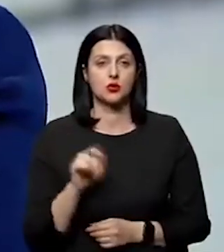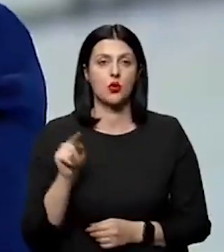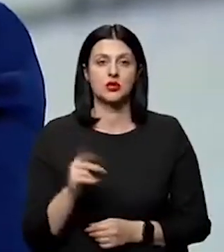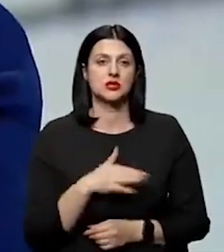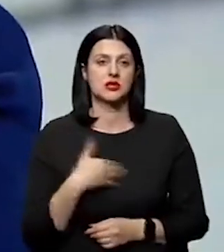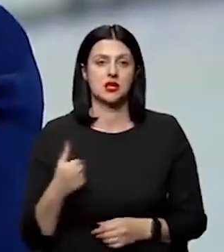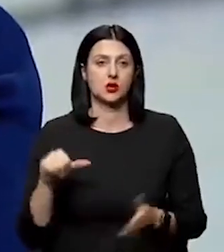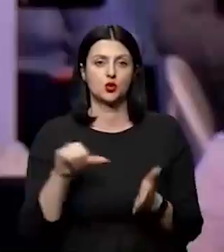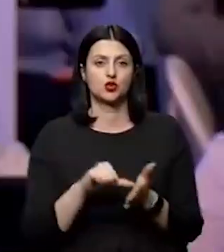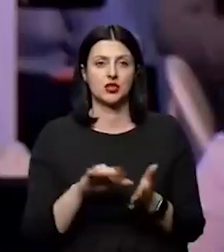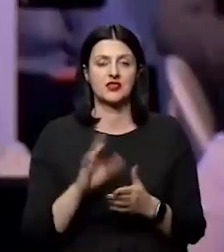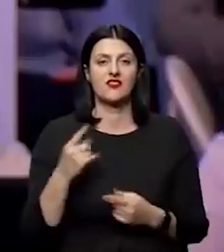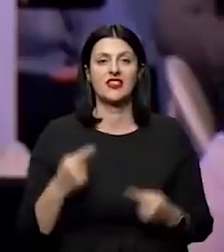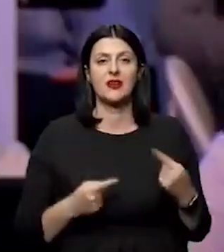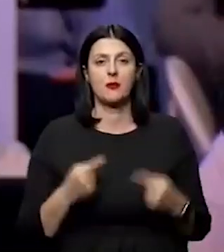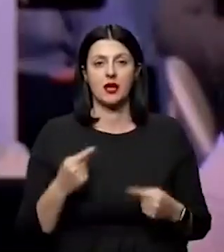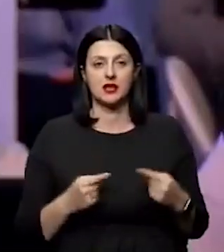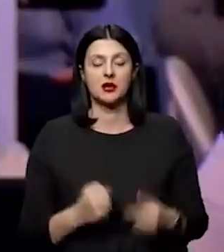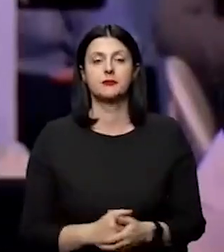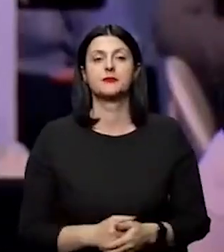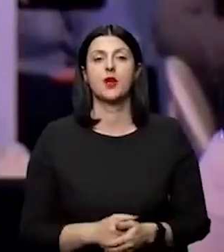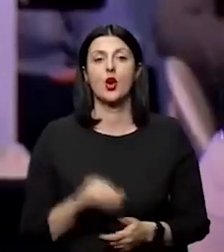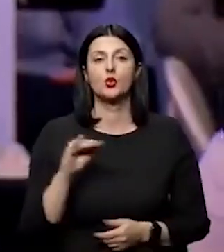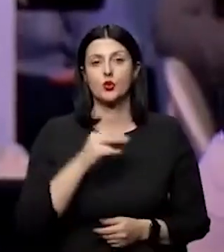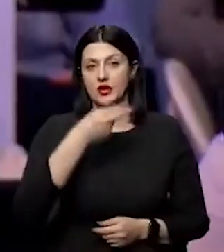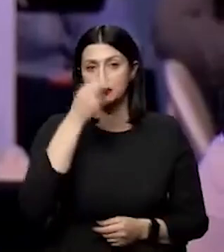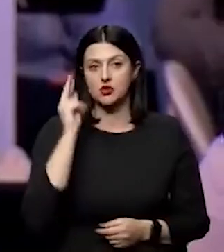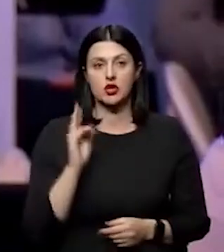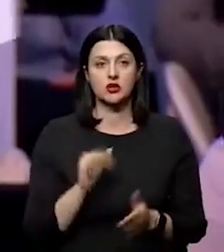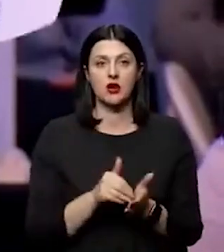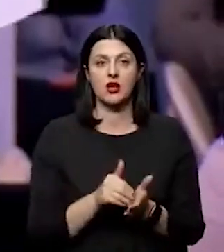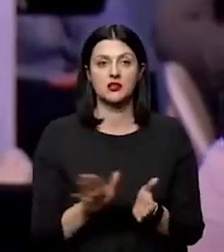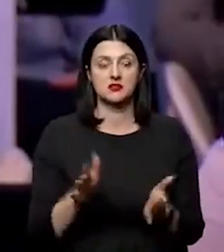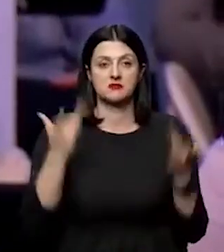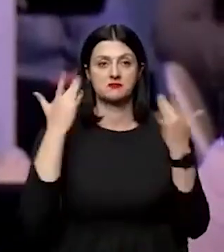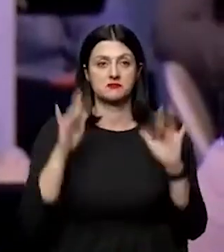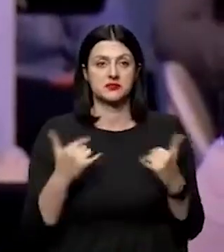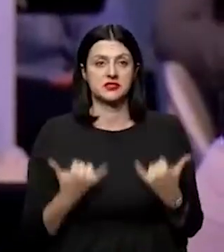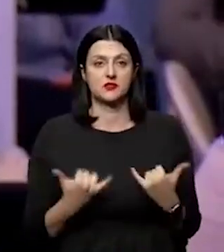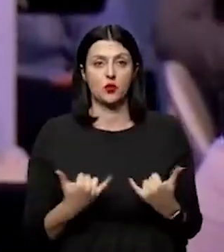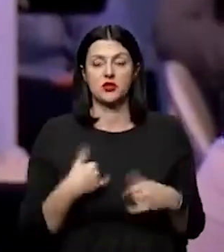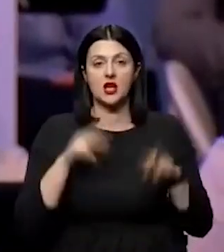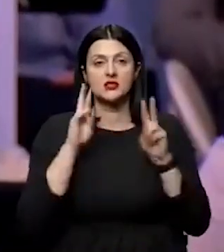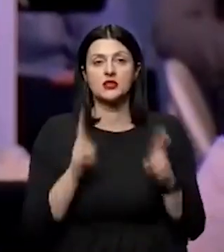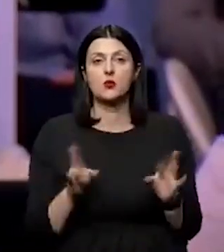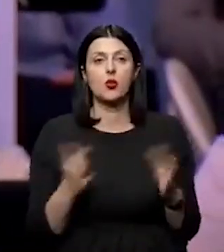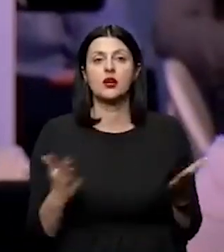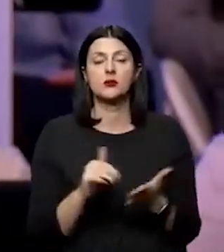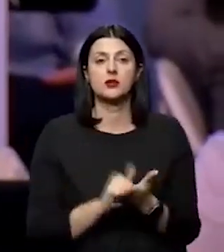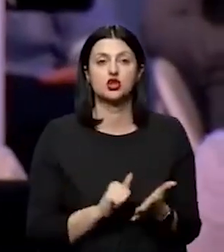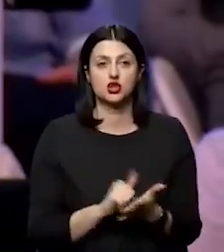захотел участвовать в дебатах. А Юлия Тимошенко отказалась внезапно сегодня, я не знаю по каким причинам,